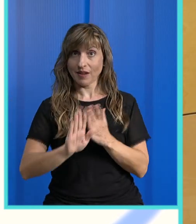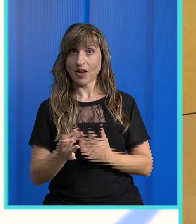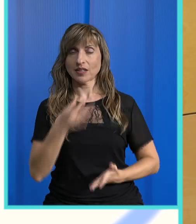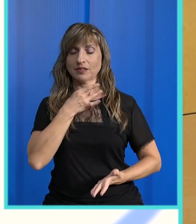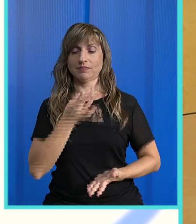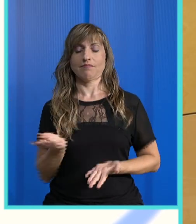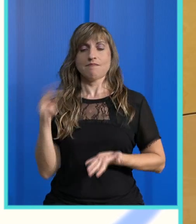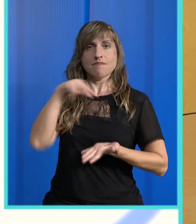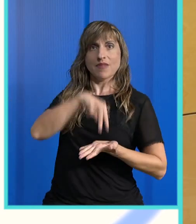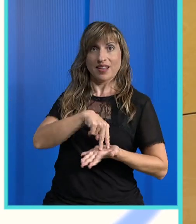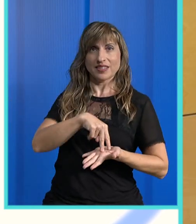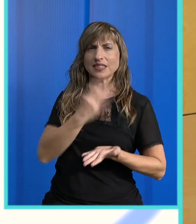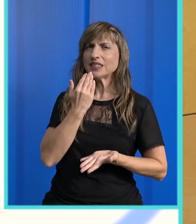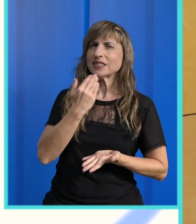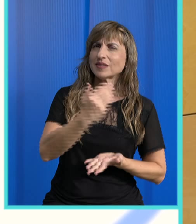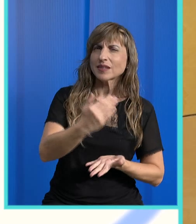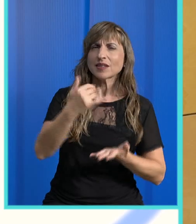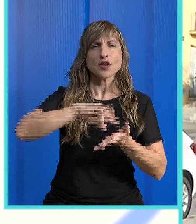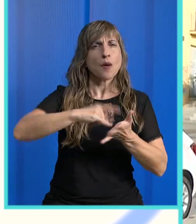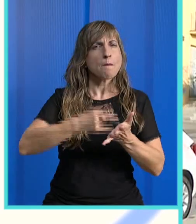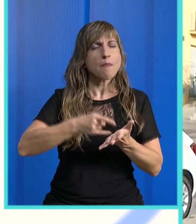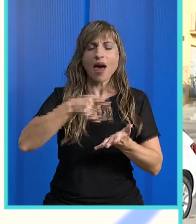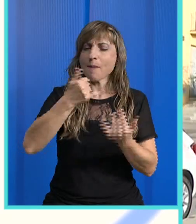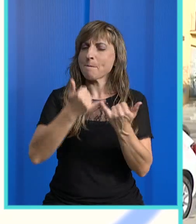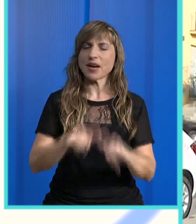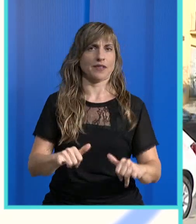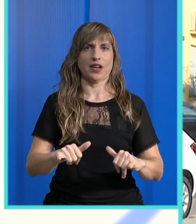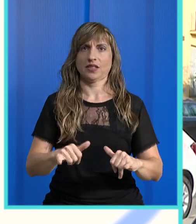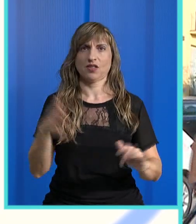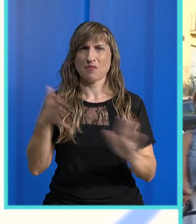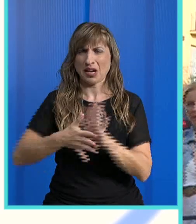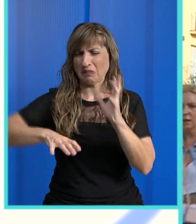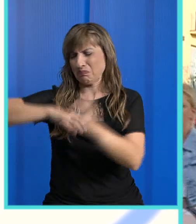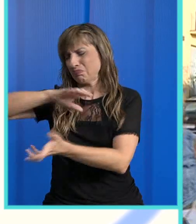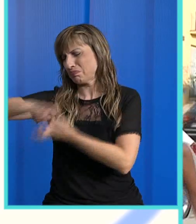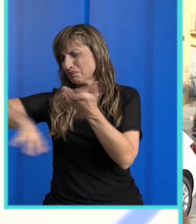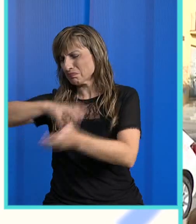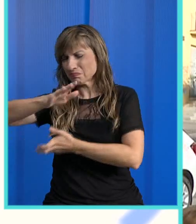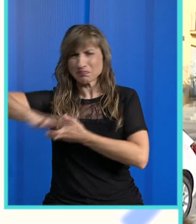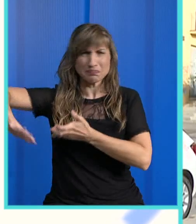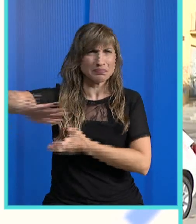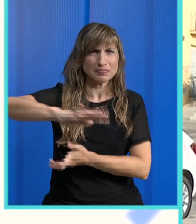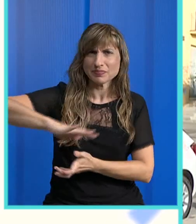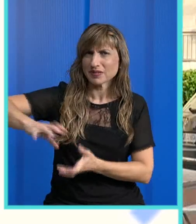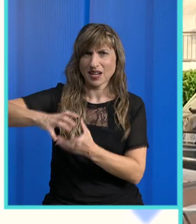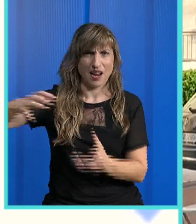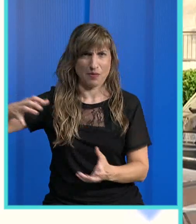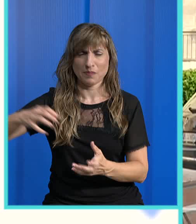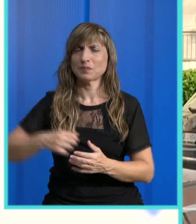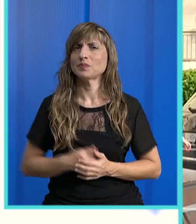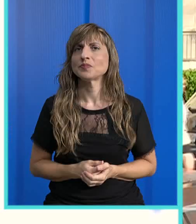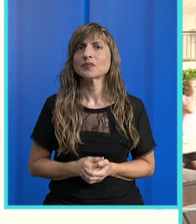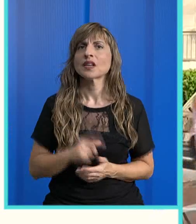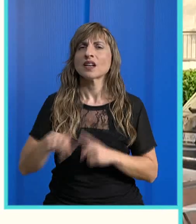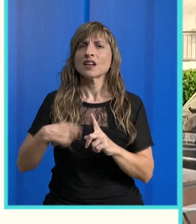reclama un pla de pacificació per acabar, diuen, amb la situació de desordre de mobilitat que viu al barri i evitar així mals majors. Lamenta més la